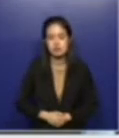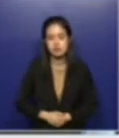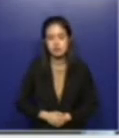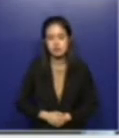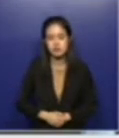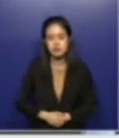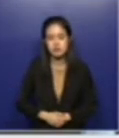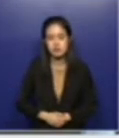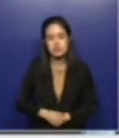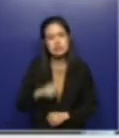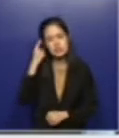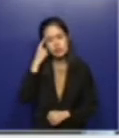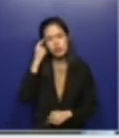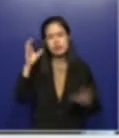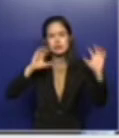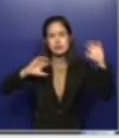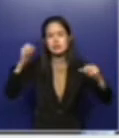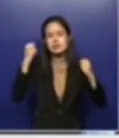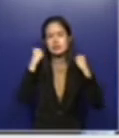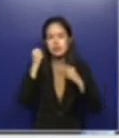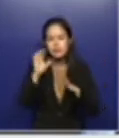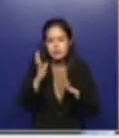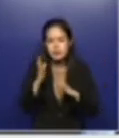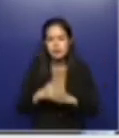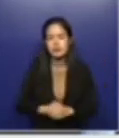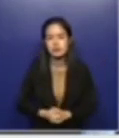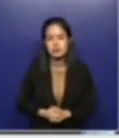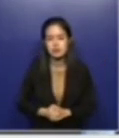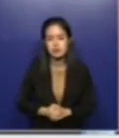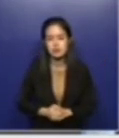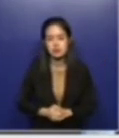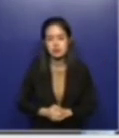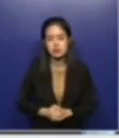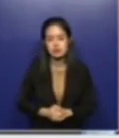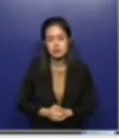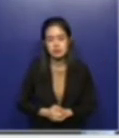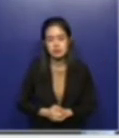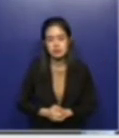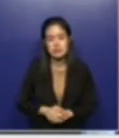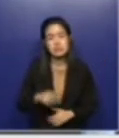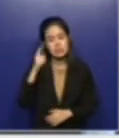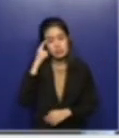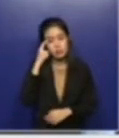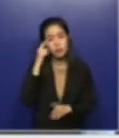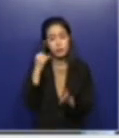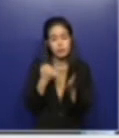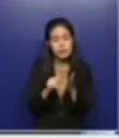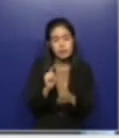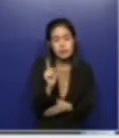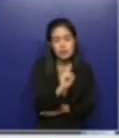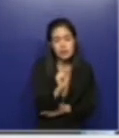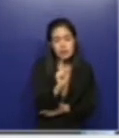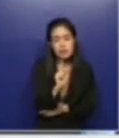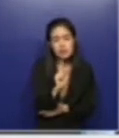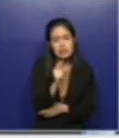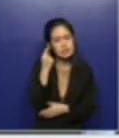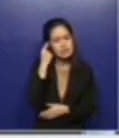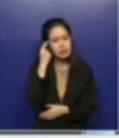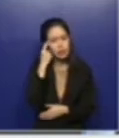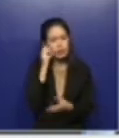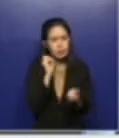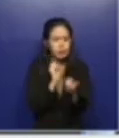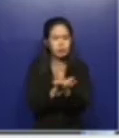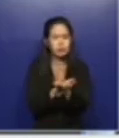ของความหละหลวมทั้งหลายเนี่ยอย่าคิดว่ามันเกิดขึ้นโดยที่ไม่ได้ตั้งใจนะท่านประธาน